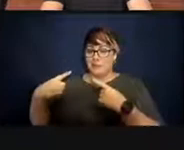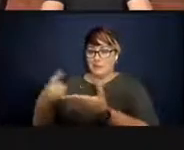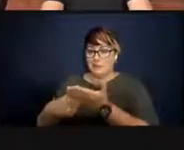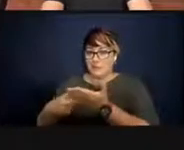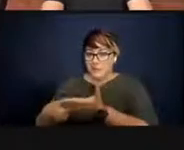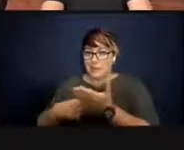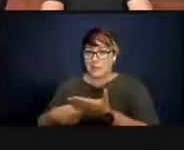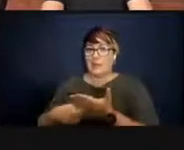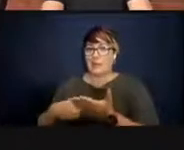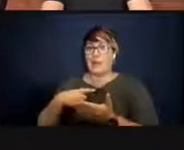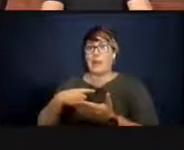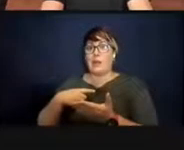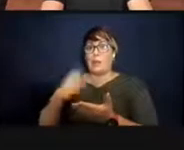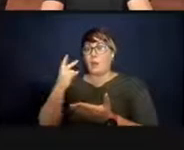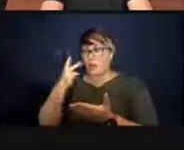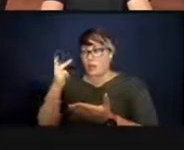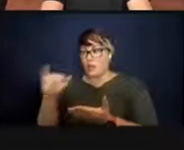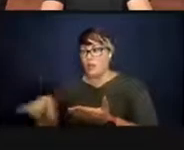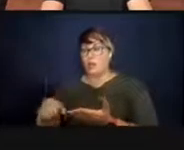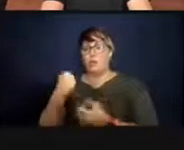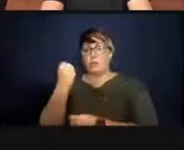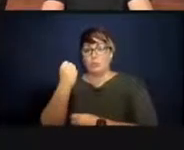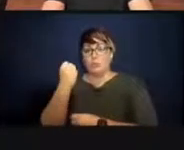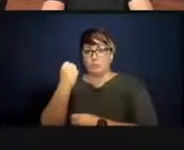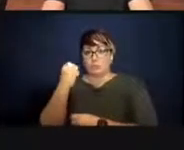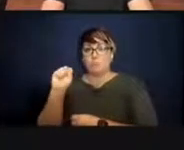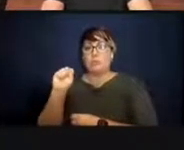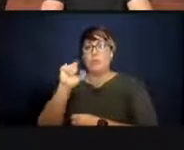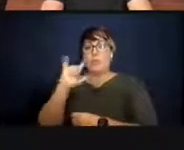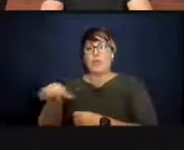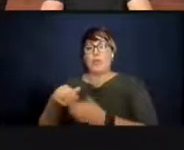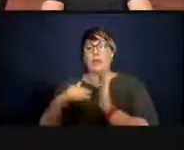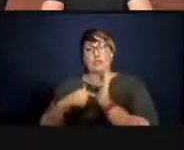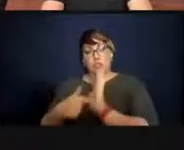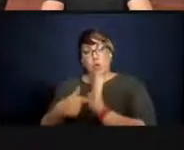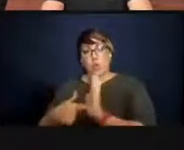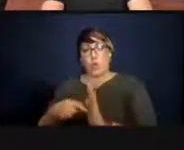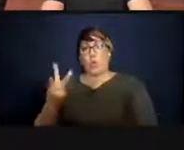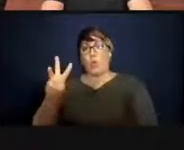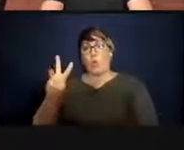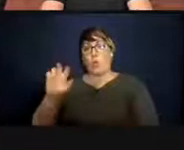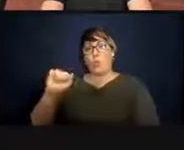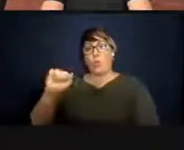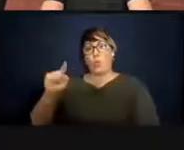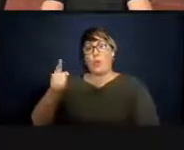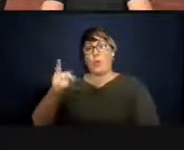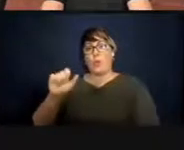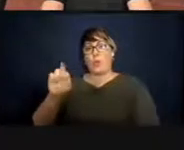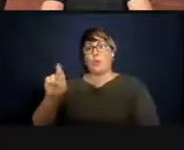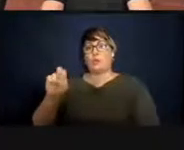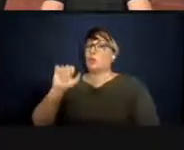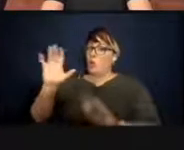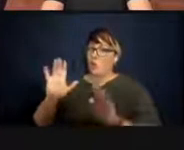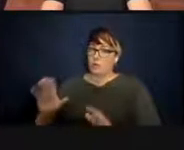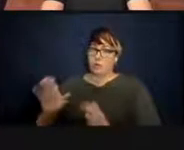kushughulikia katika jumuiya ya Wagner. Na ningependa kushukuru kwa kazi yako nzuri.